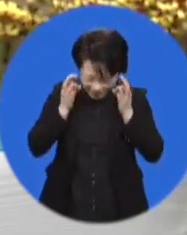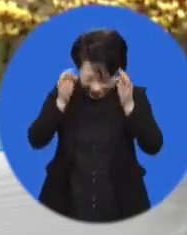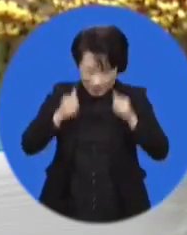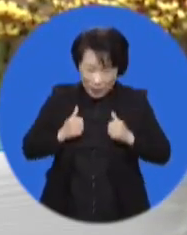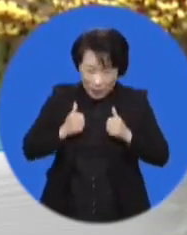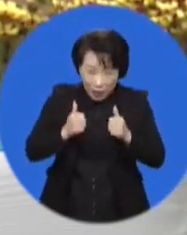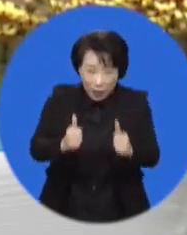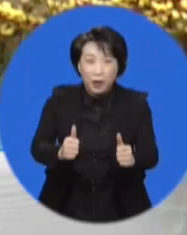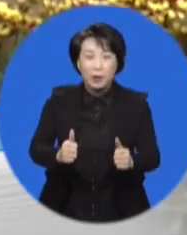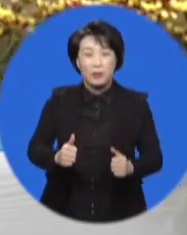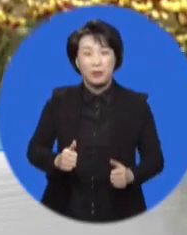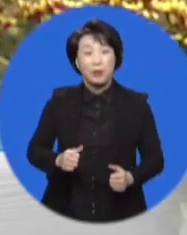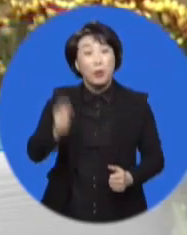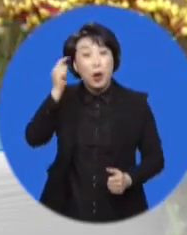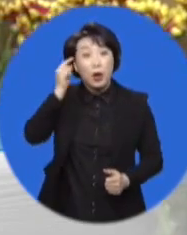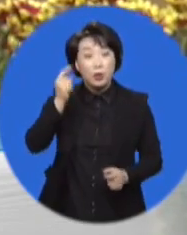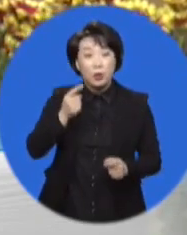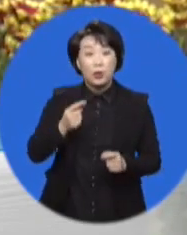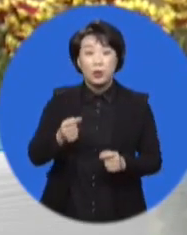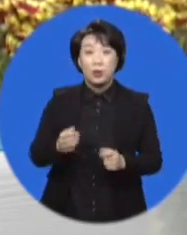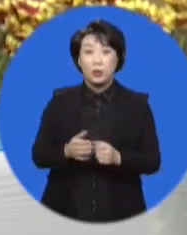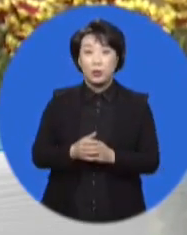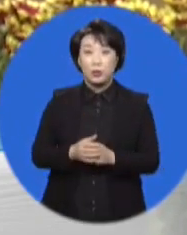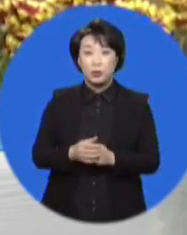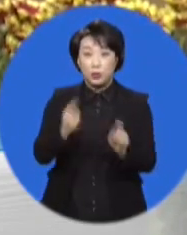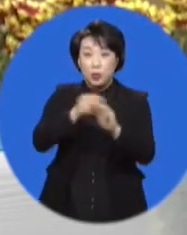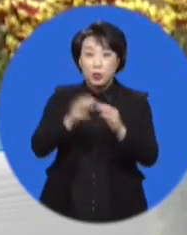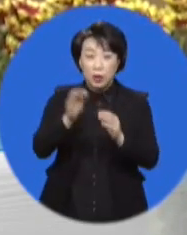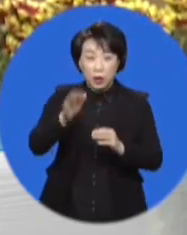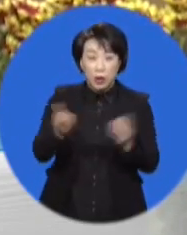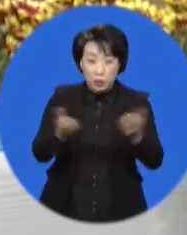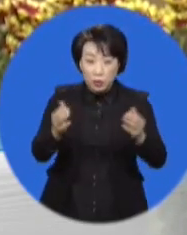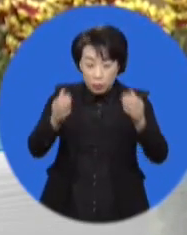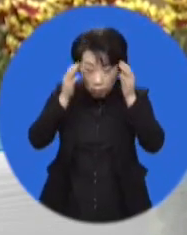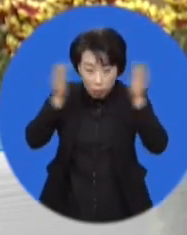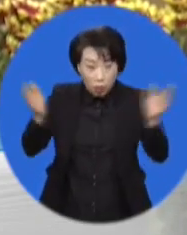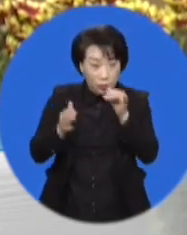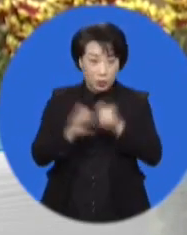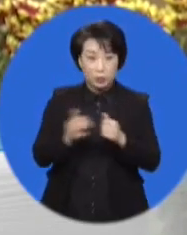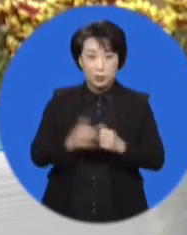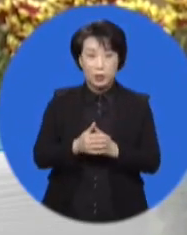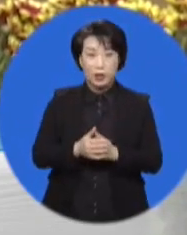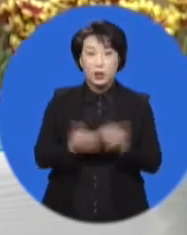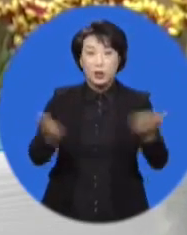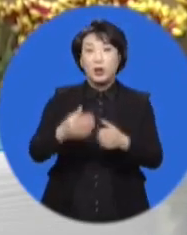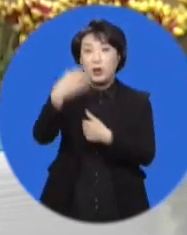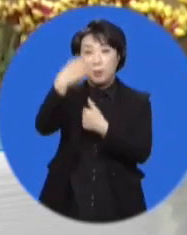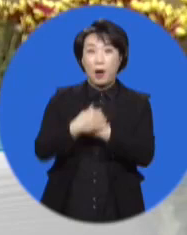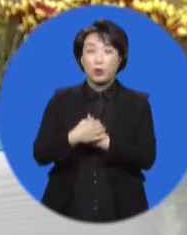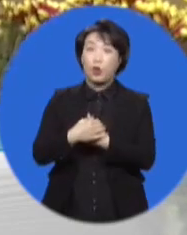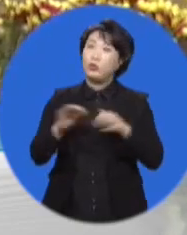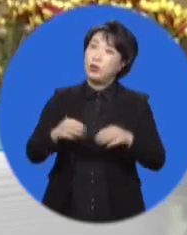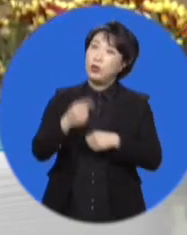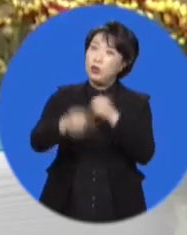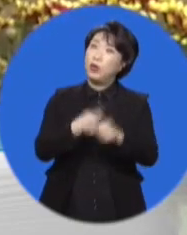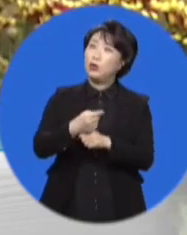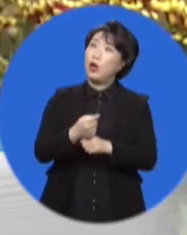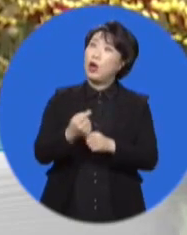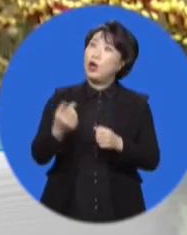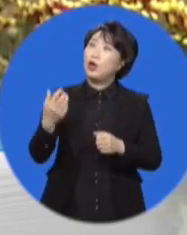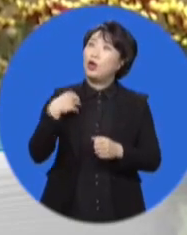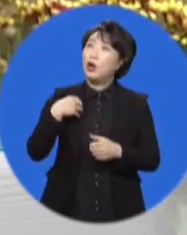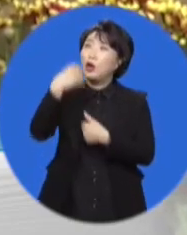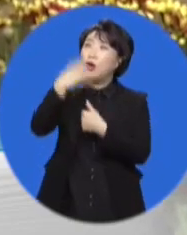아니까 교회를 일을 맡깁니다. 한 번에 한 해 일곱 가지 직분을